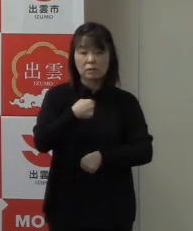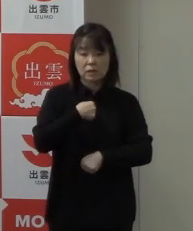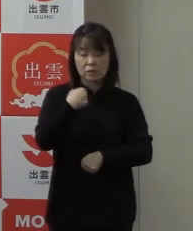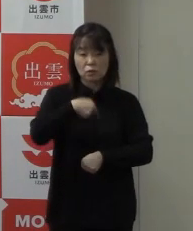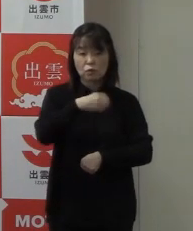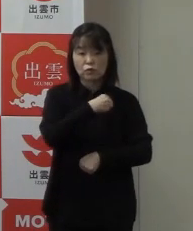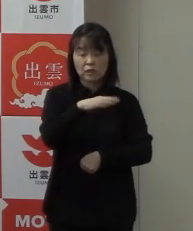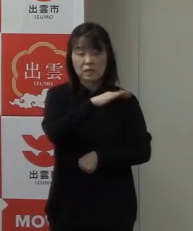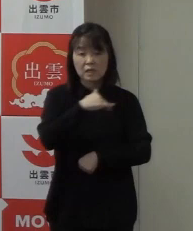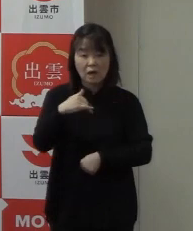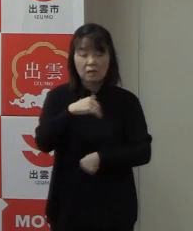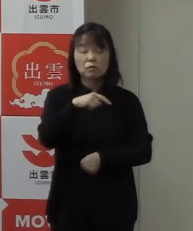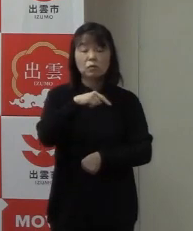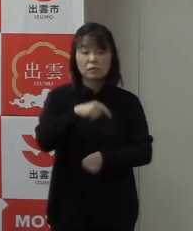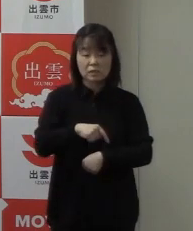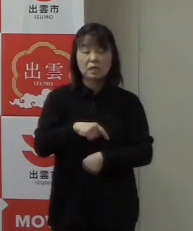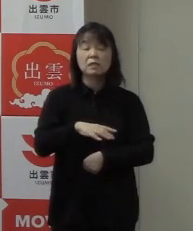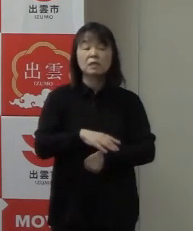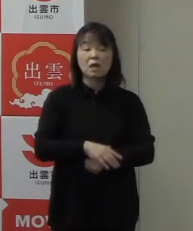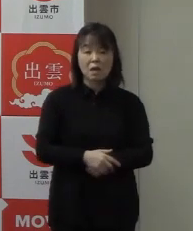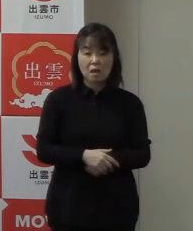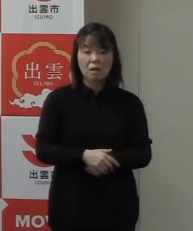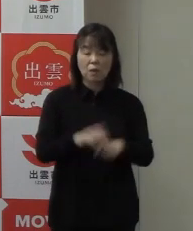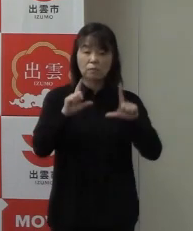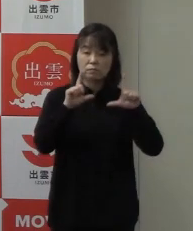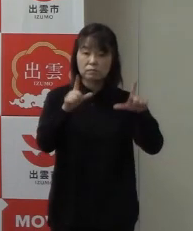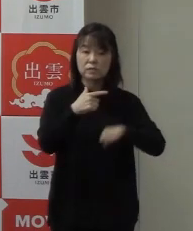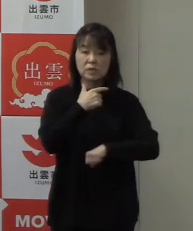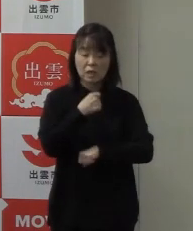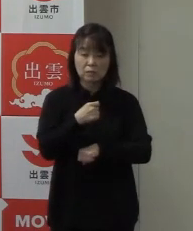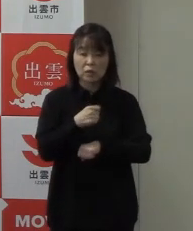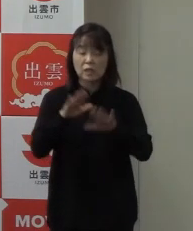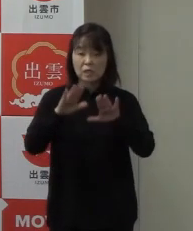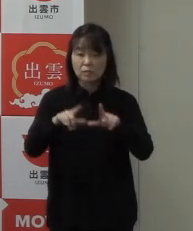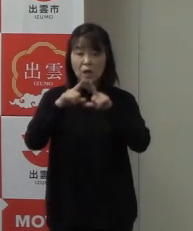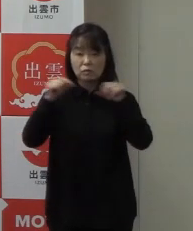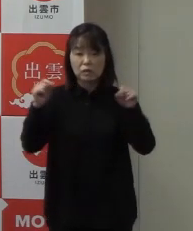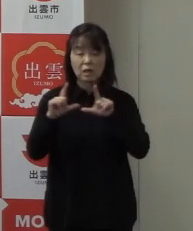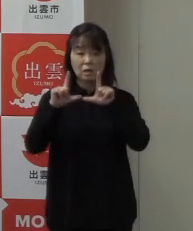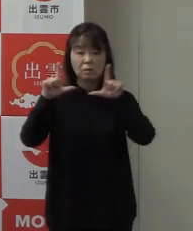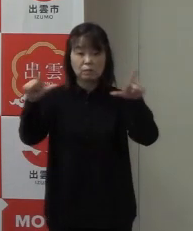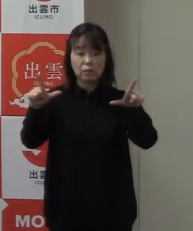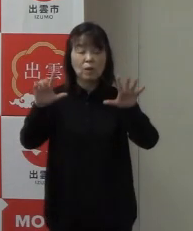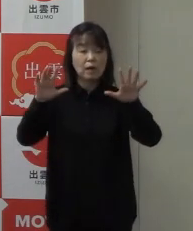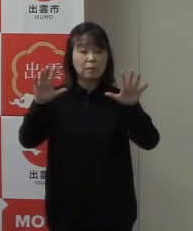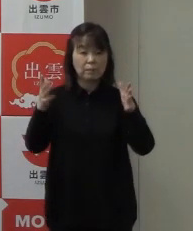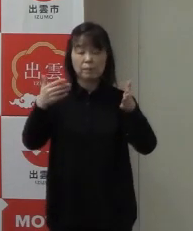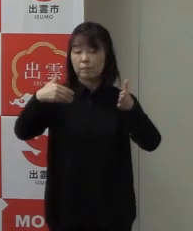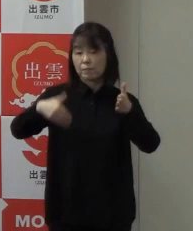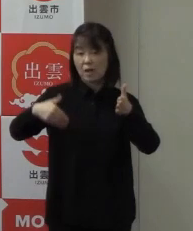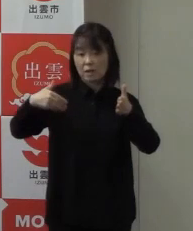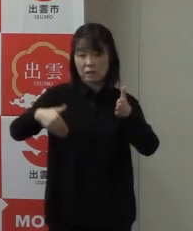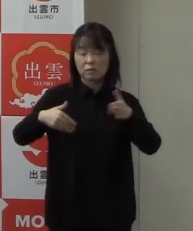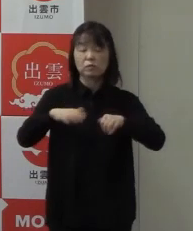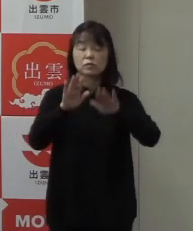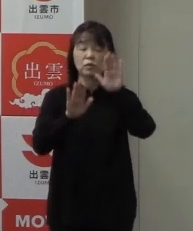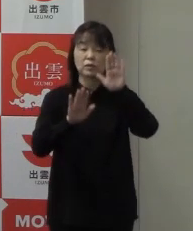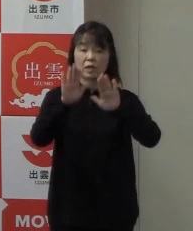きたいというふうに思っております。まあ、現状はまだ通知がないという状況であります。以上です。